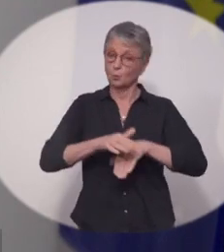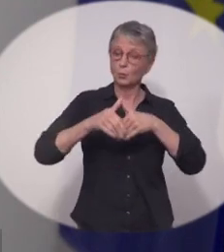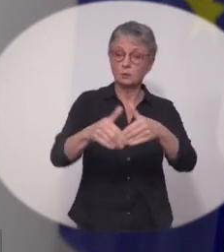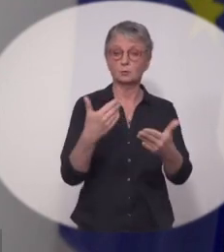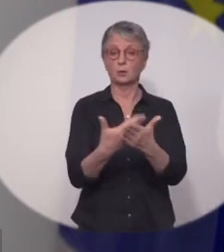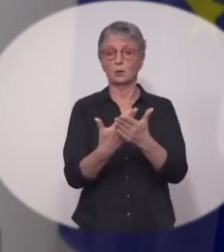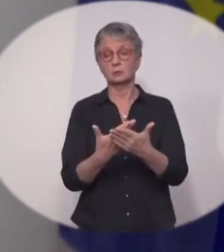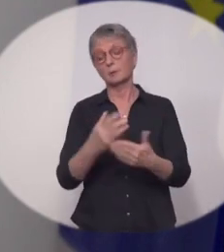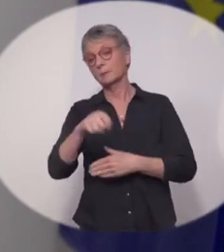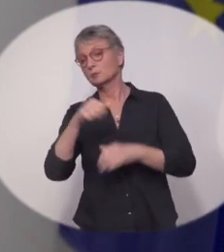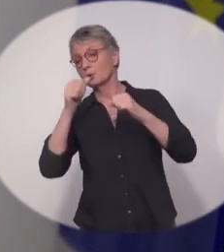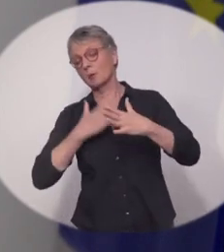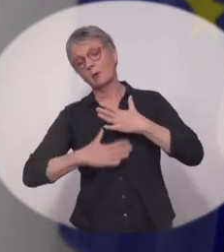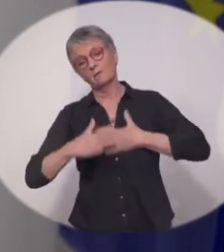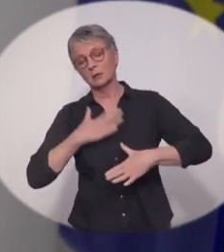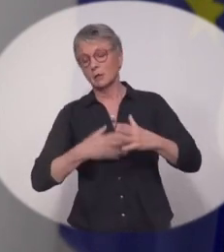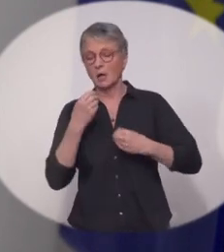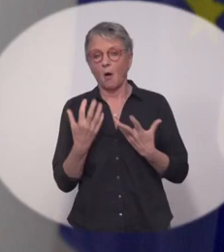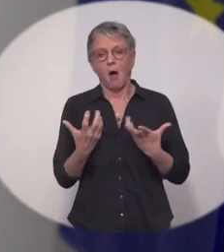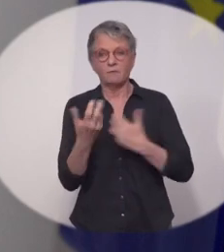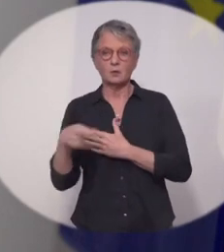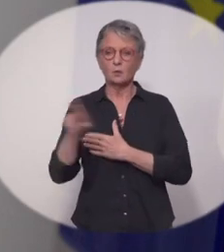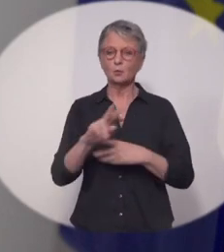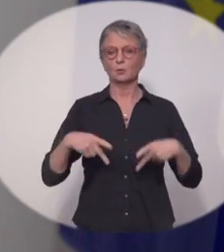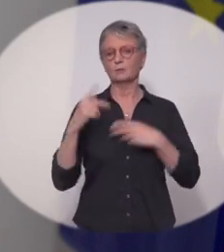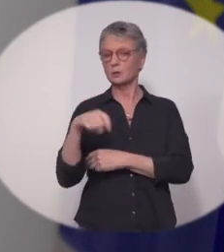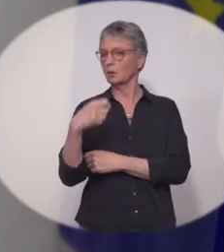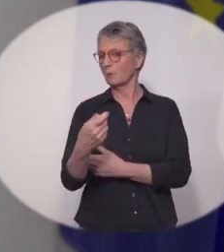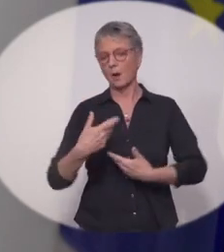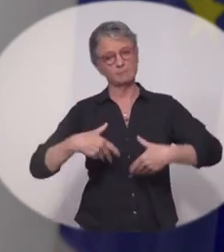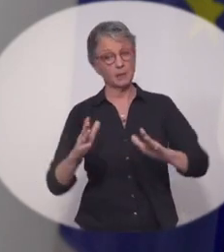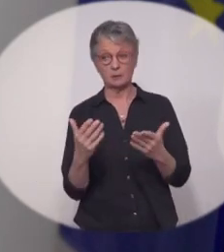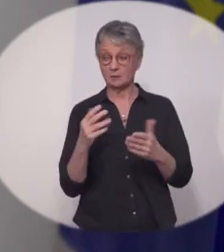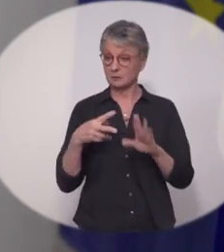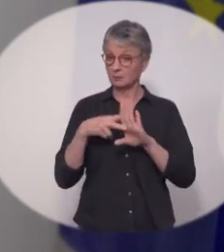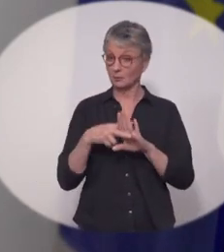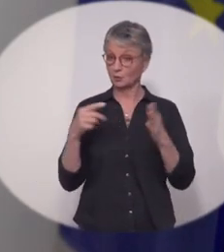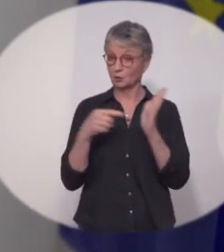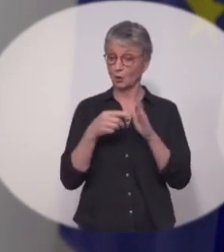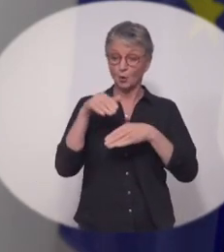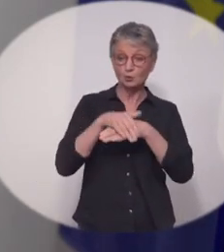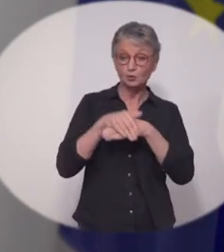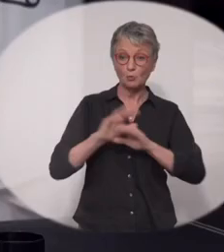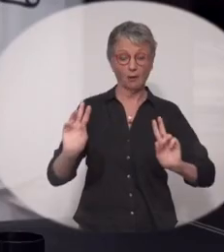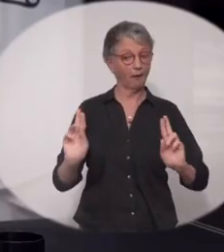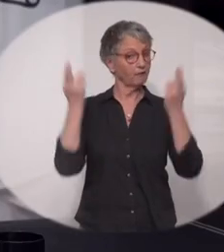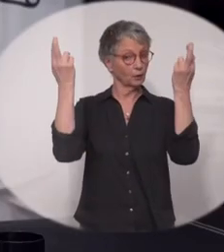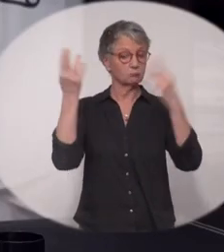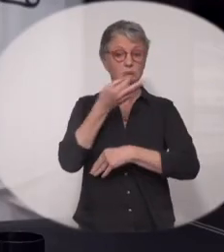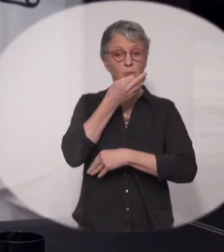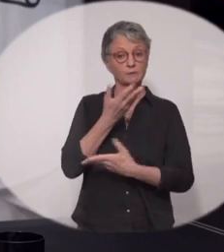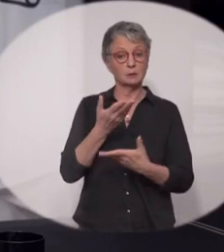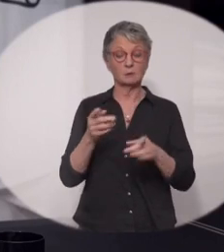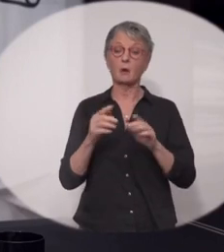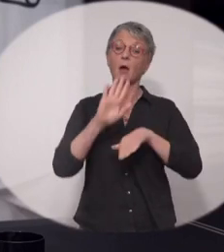notre lassitude ou notre impatience de retrouver une vie normale cela commence ce soir lors de la soirée du réveillon et cela